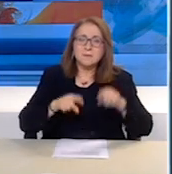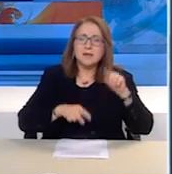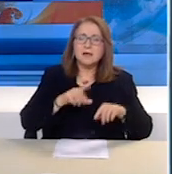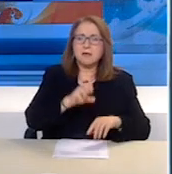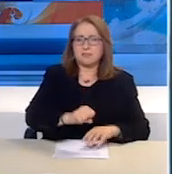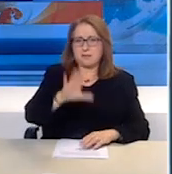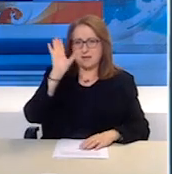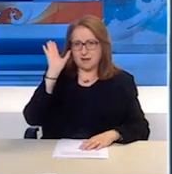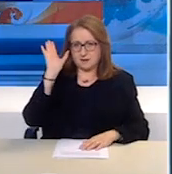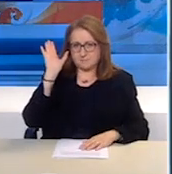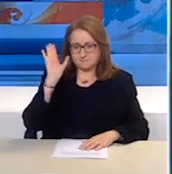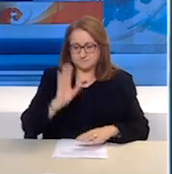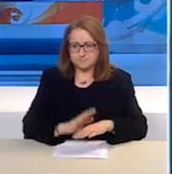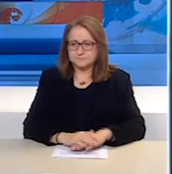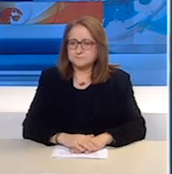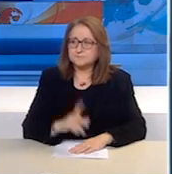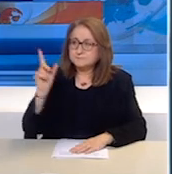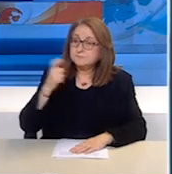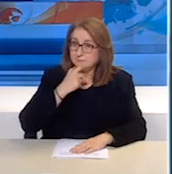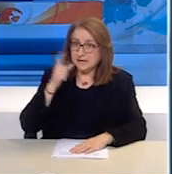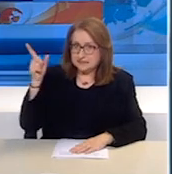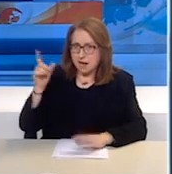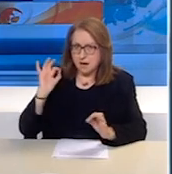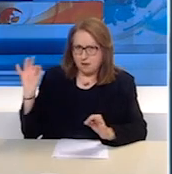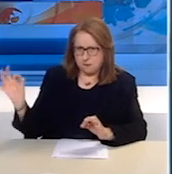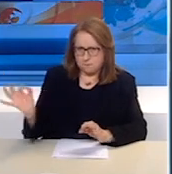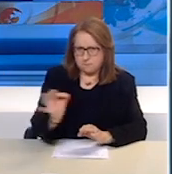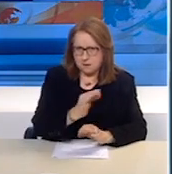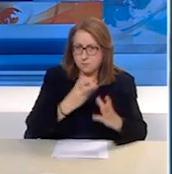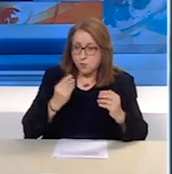κυκλοφορίας του στην κοινότητα, πολύ μεγάλη στην Αγγλία, στο Ηνωμένο Βασίλειο, ή